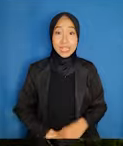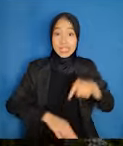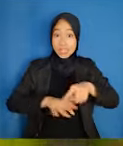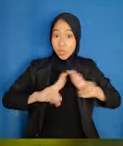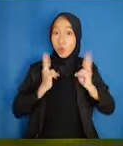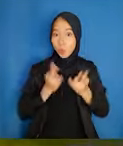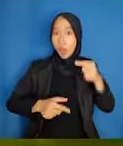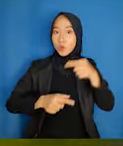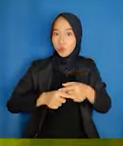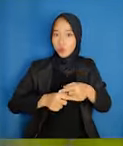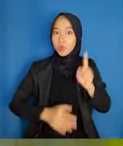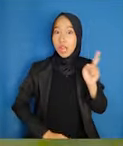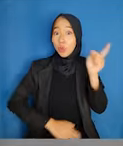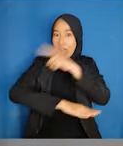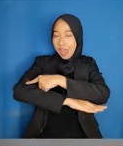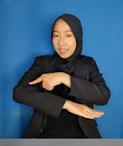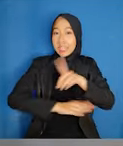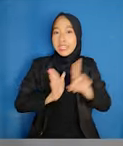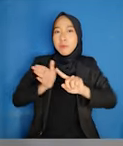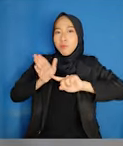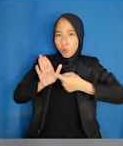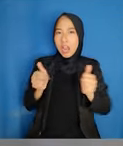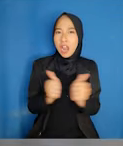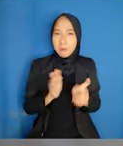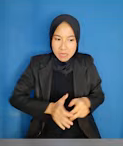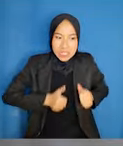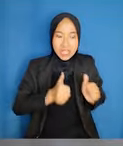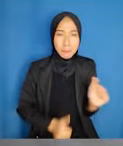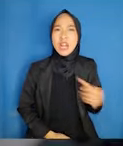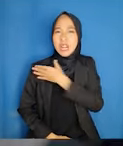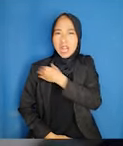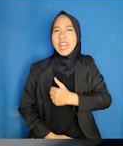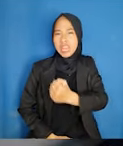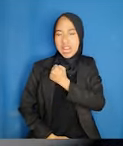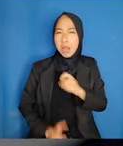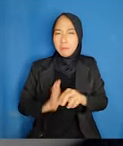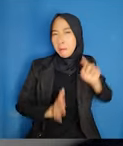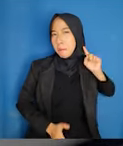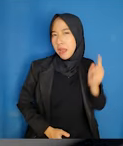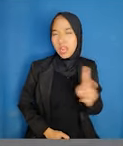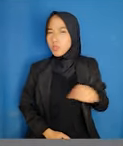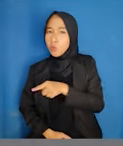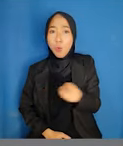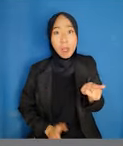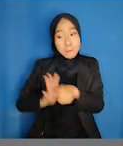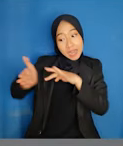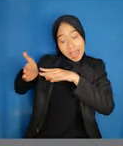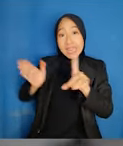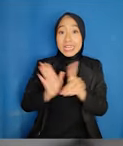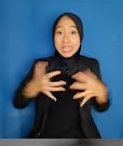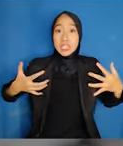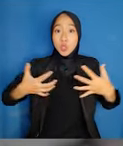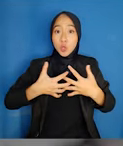Di ruang guru, sebuah hari baru dimulai dengan persiapan dan dedikasi. Memastikan setiap pelajaran disesuaikan